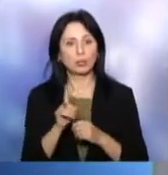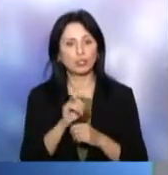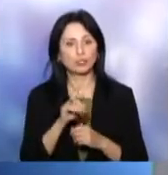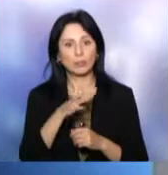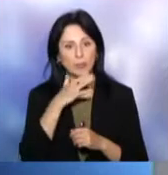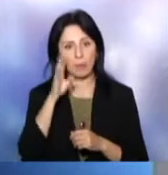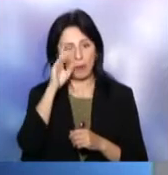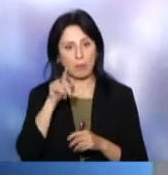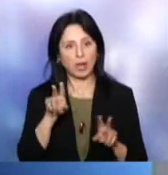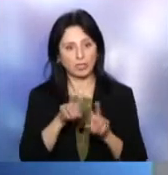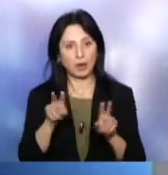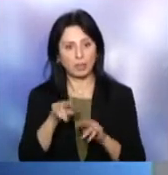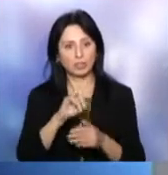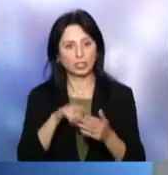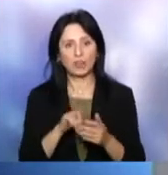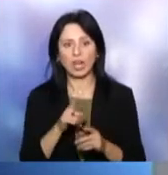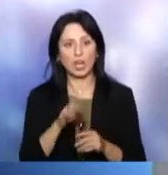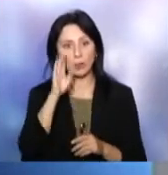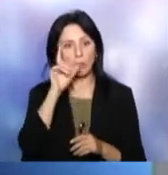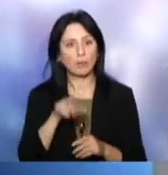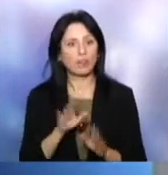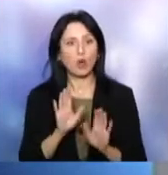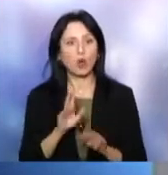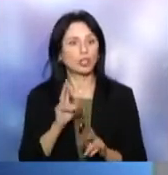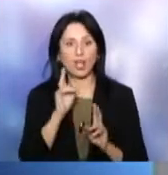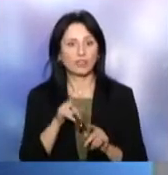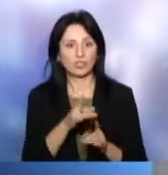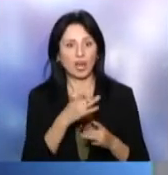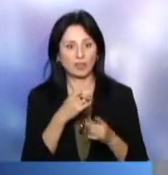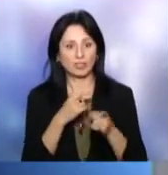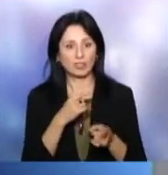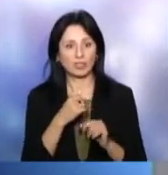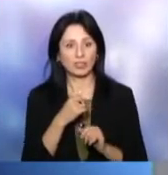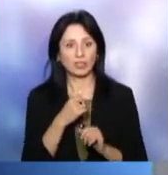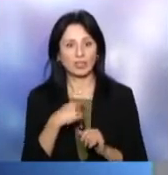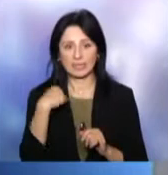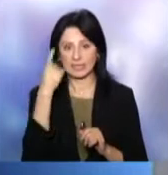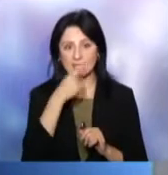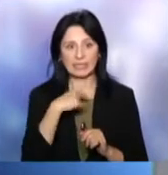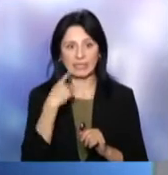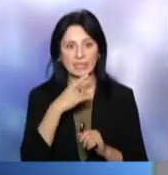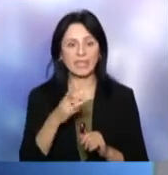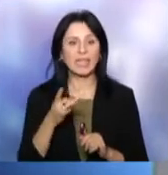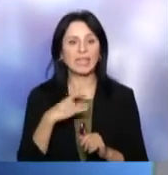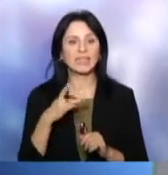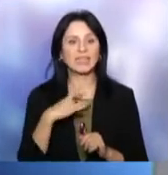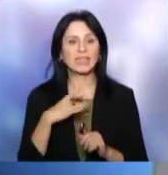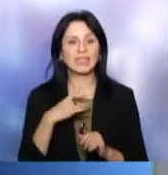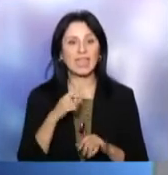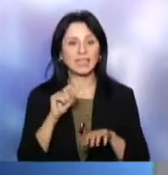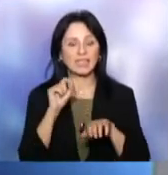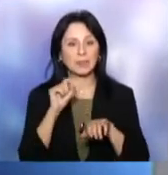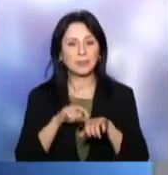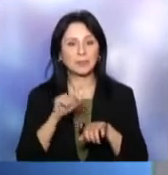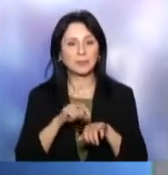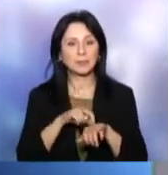ბევრ მამაკაცს აქვს მსგავსი კითხვა, რატომ აქვთ მამაკაცებს, ოღონდ ეს თქვენ აგვიხსენით. სახეზე თეთრი